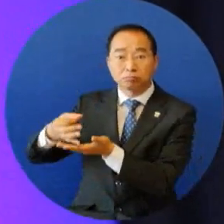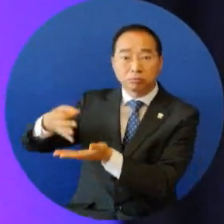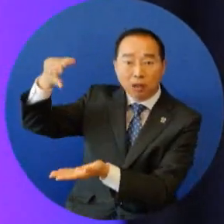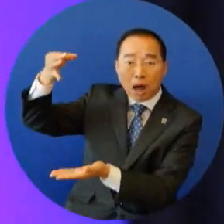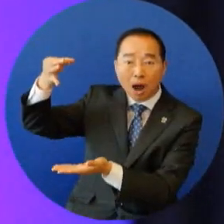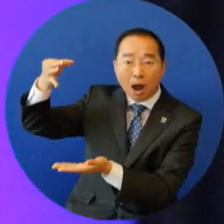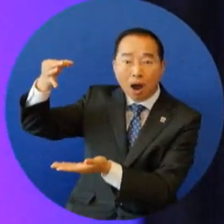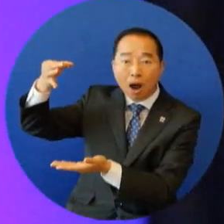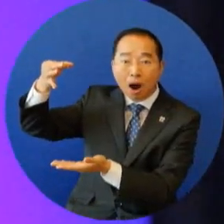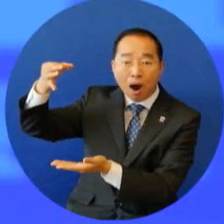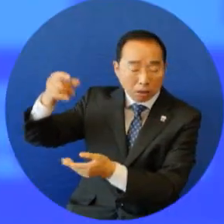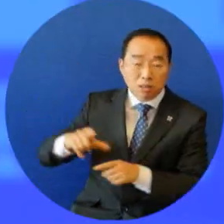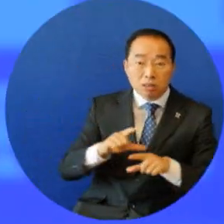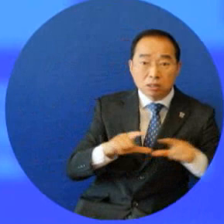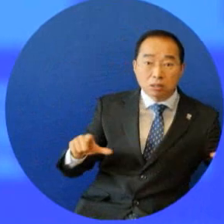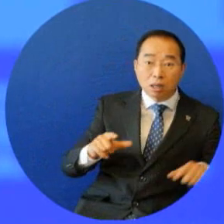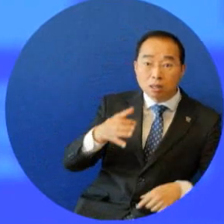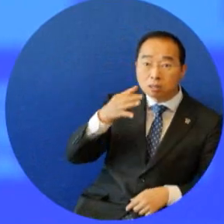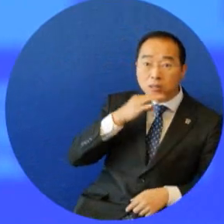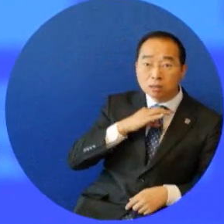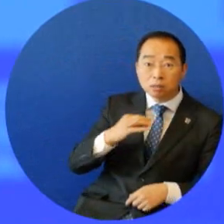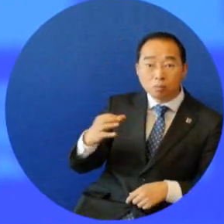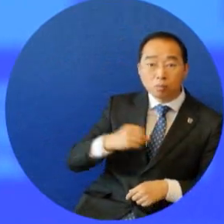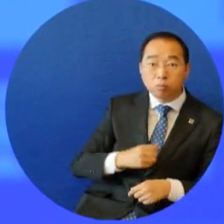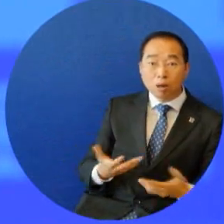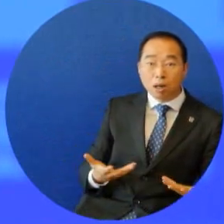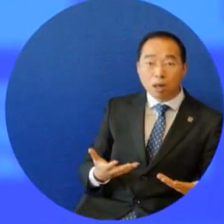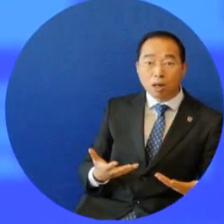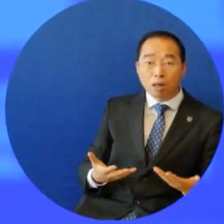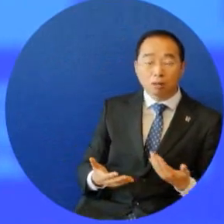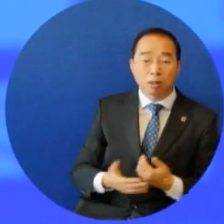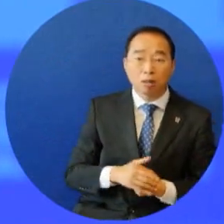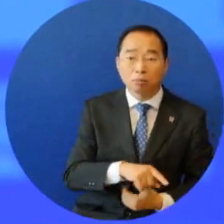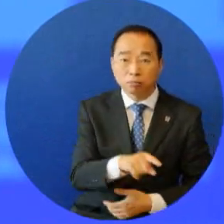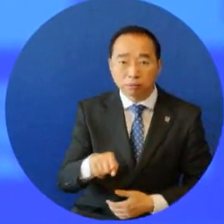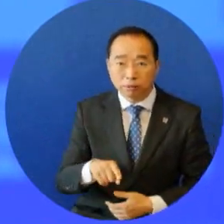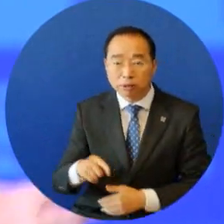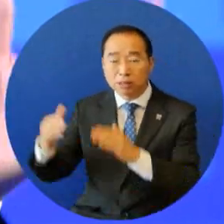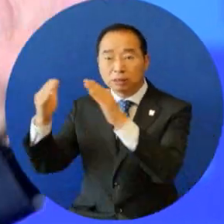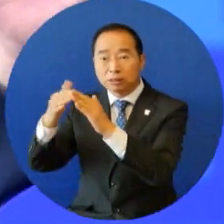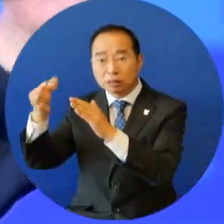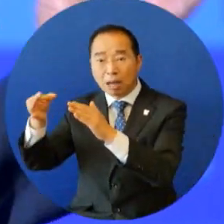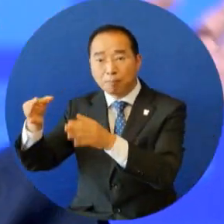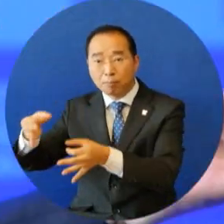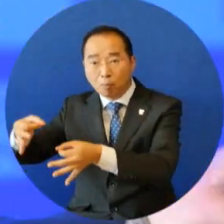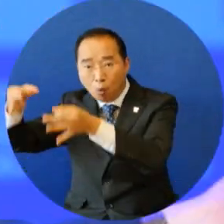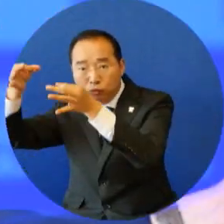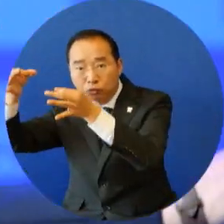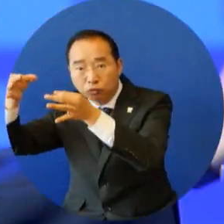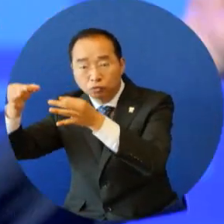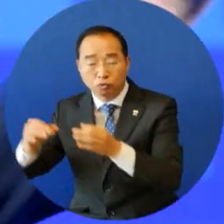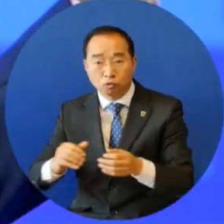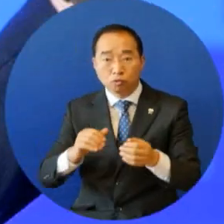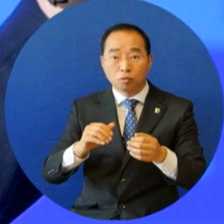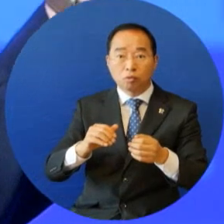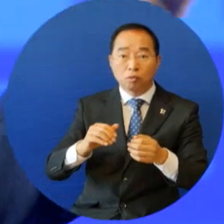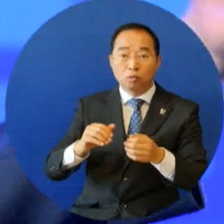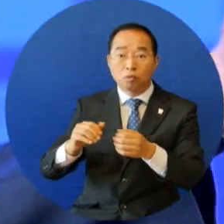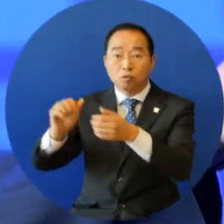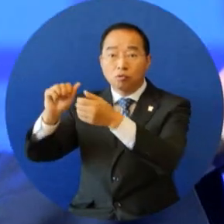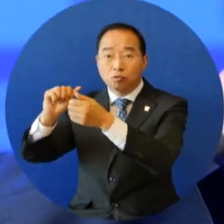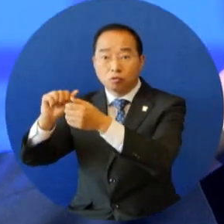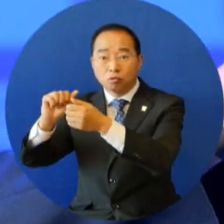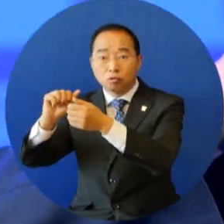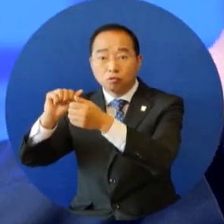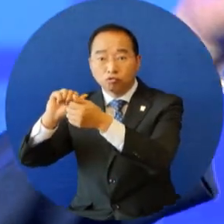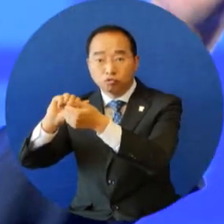서민들한테 흘러가지 않기 때문에 소비자 물가를 건드리지 않아요. 그러니까 집값은 저렇게 폭등하고 주식 가격은